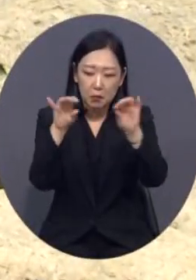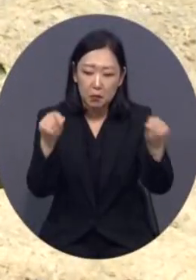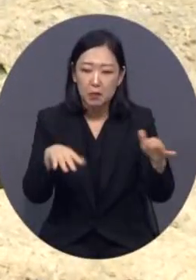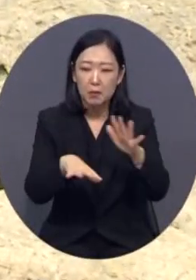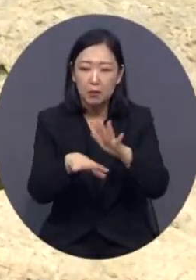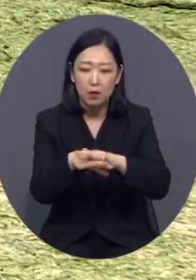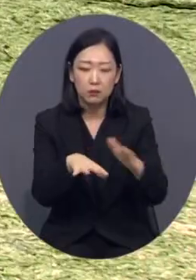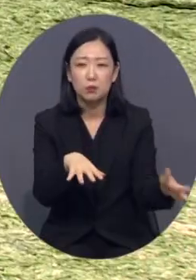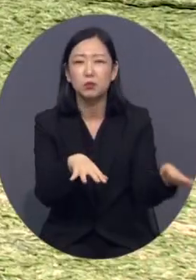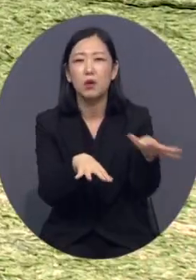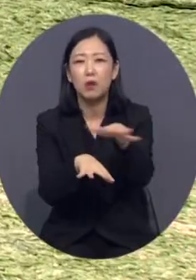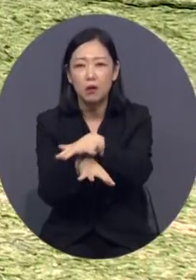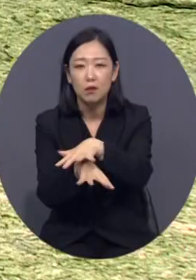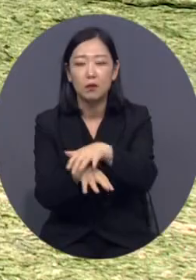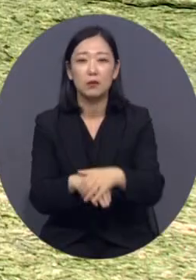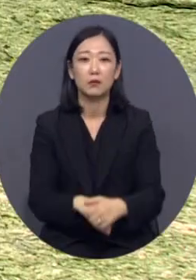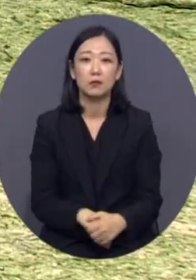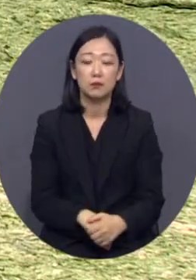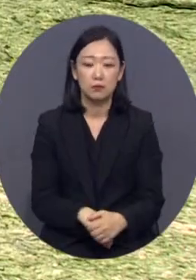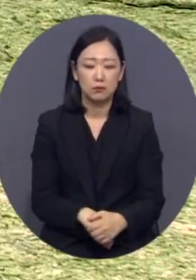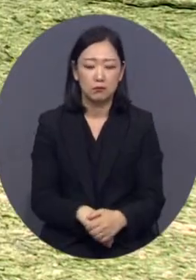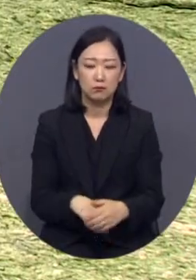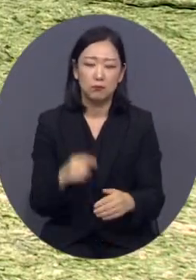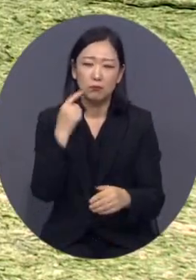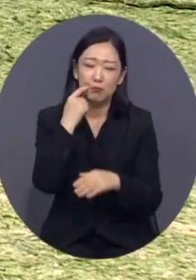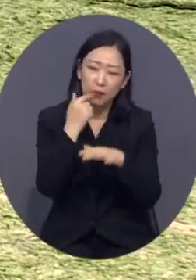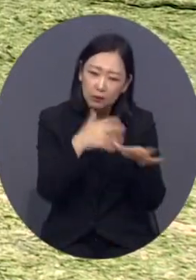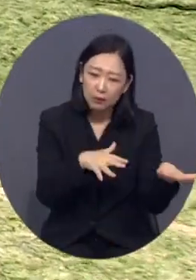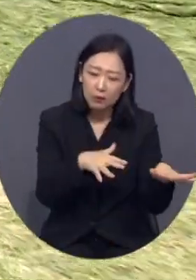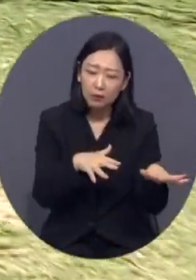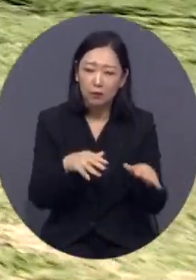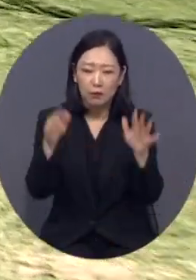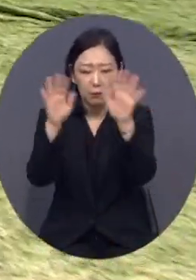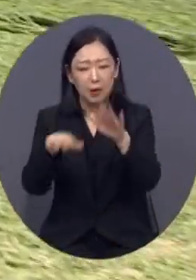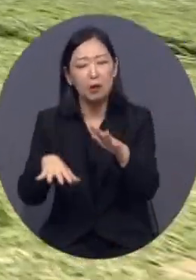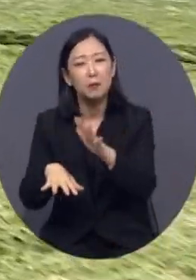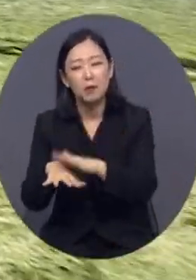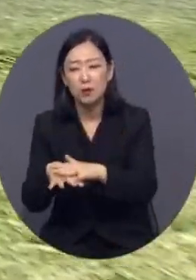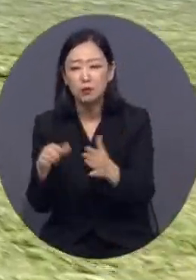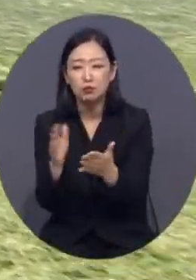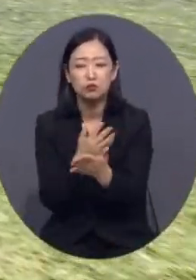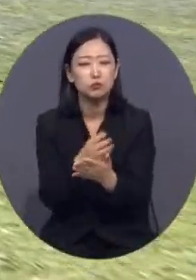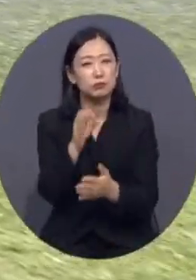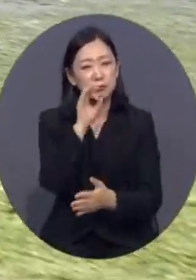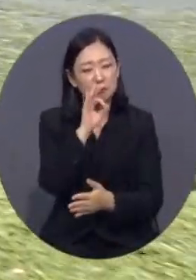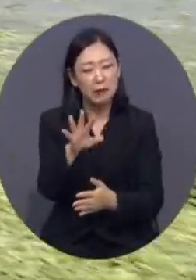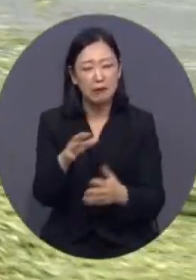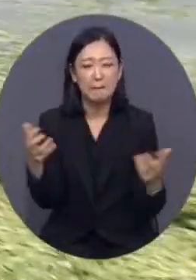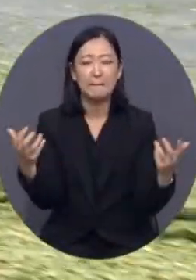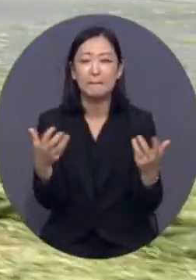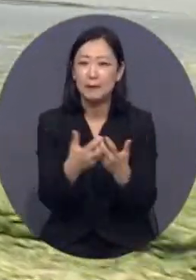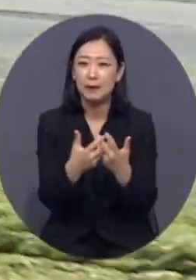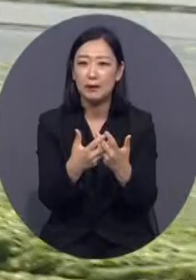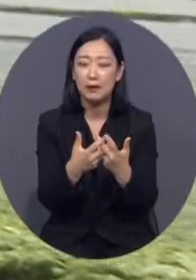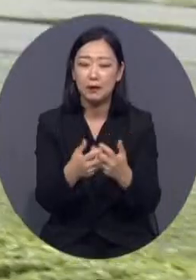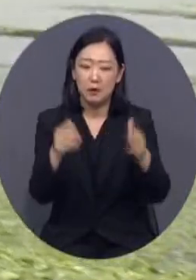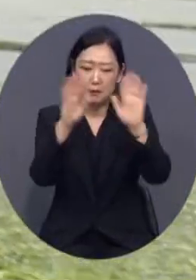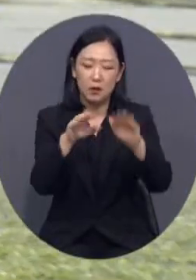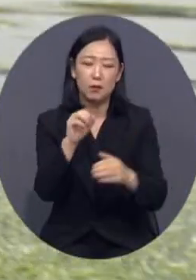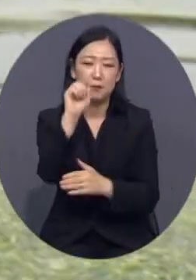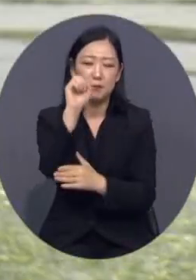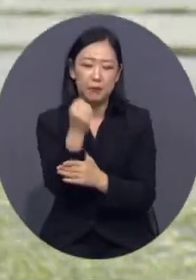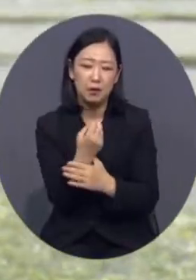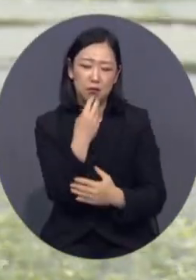뒤덮었습니다 이곳이 바닷가인지 팔에 받힌지 구분이 안 갈 정도로 파래가 가득한데요 파래가